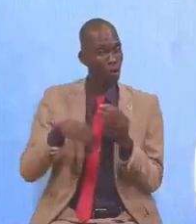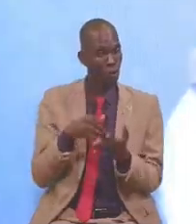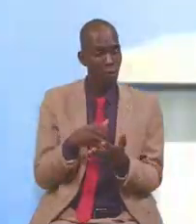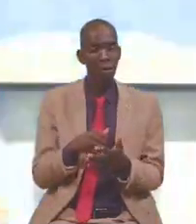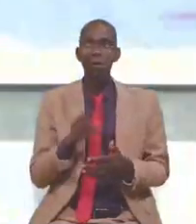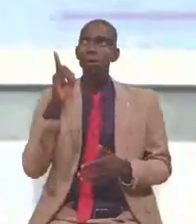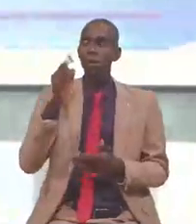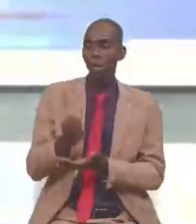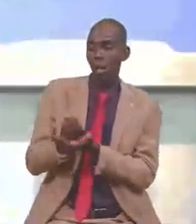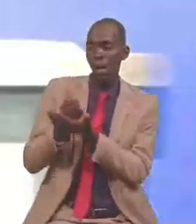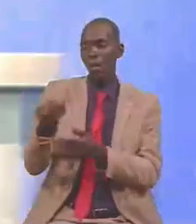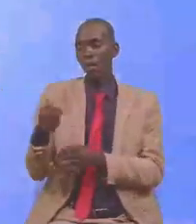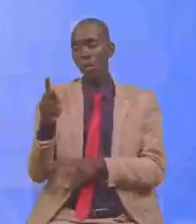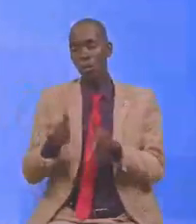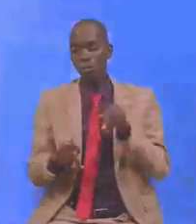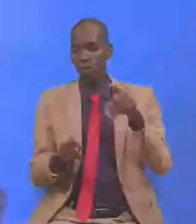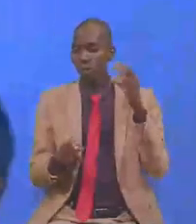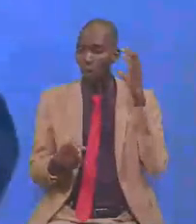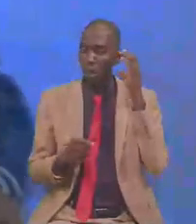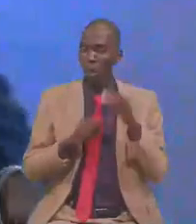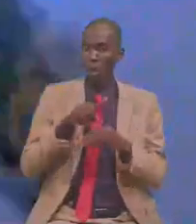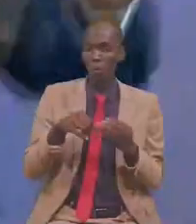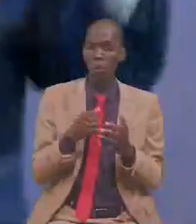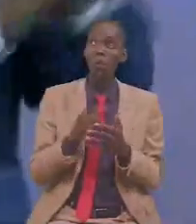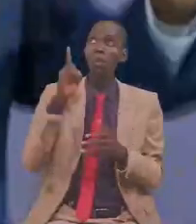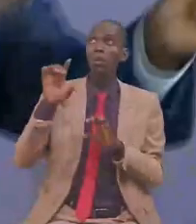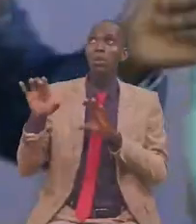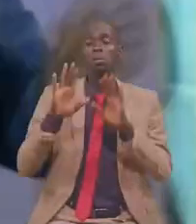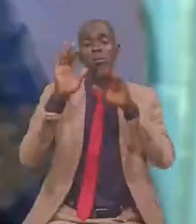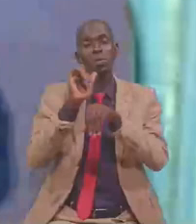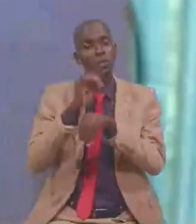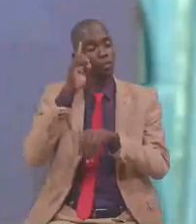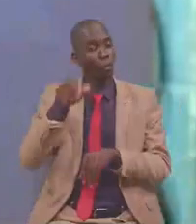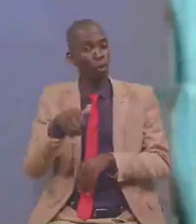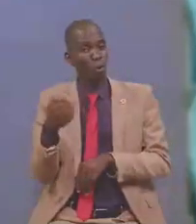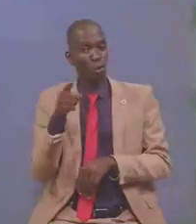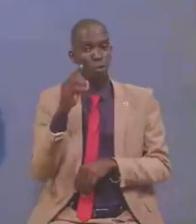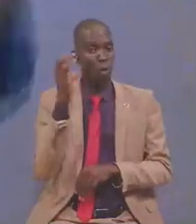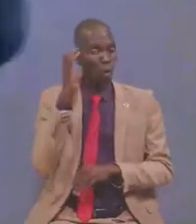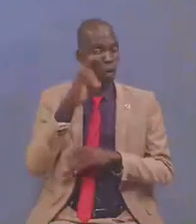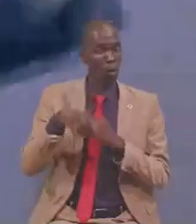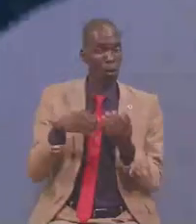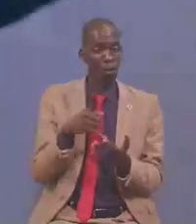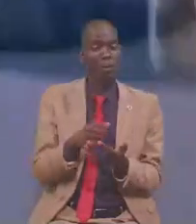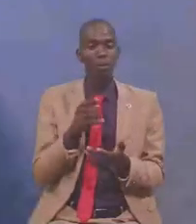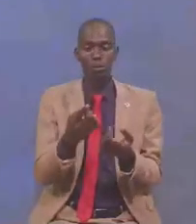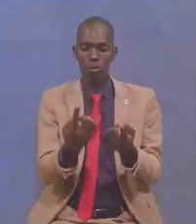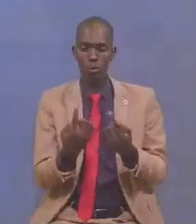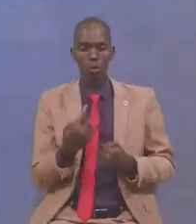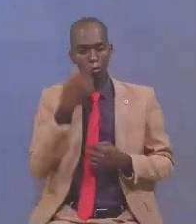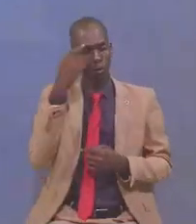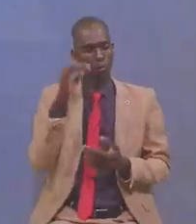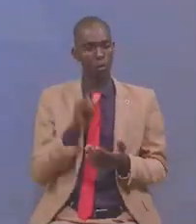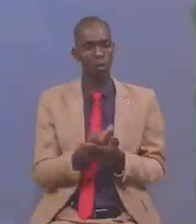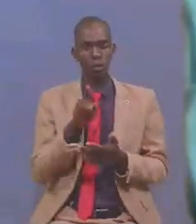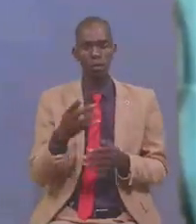entendu cela. Il a fait des miracles pour les autres. Vous avez appris cela. À cause de cela, vous vous mettez à l'action.